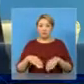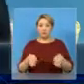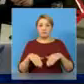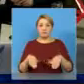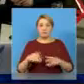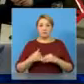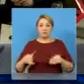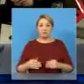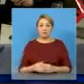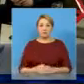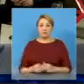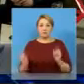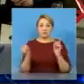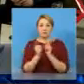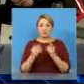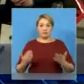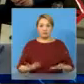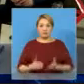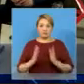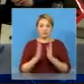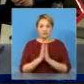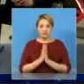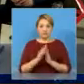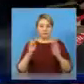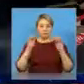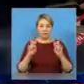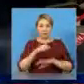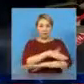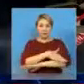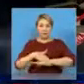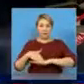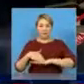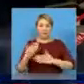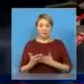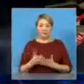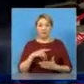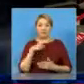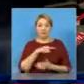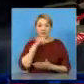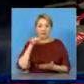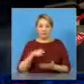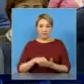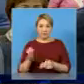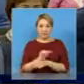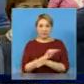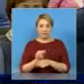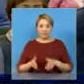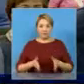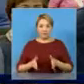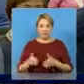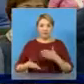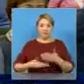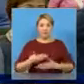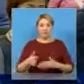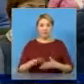удобства. На встрече жители также просили дать название улицам. Кроме того, обсуждались вопросы ремонта тротуаров и дорог,